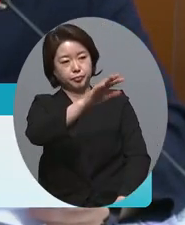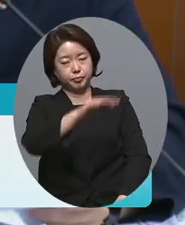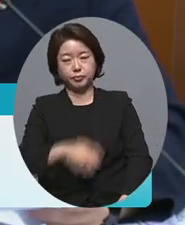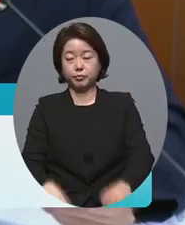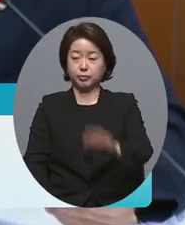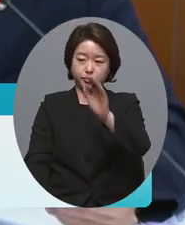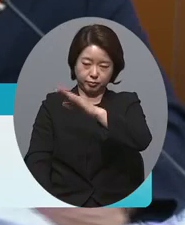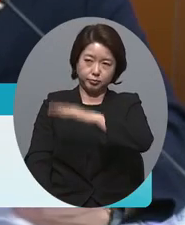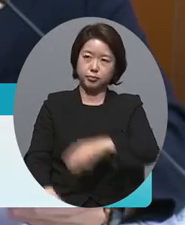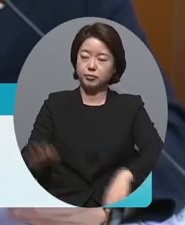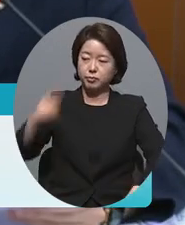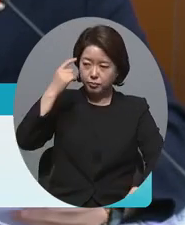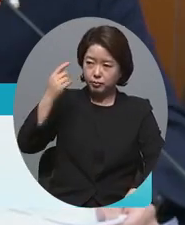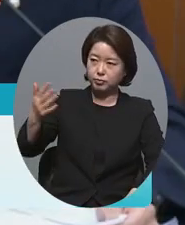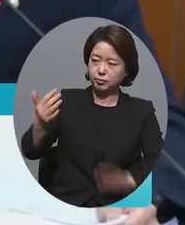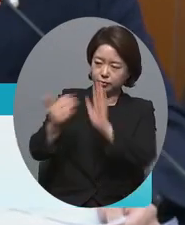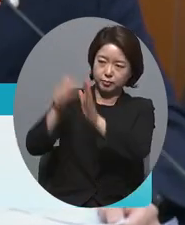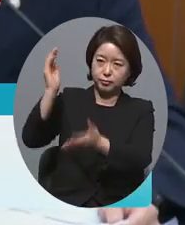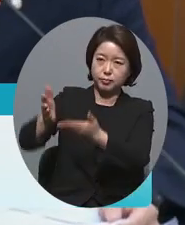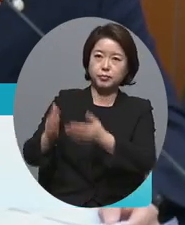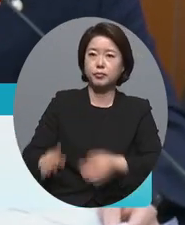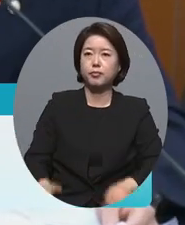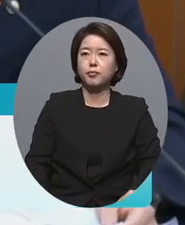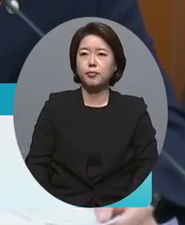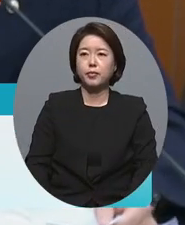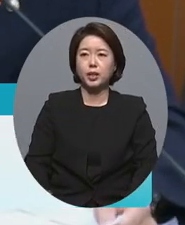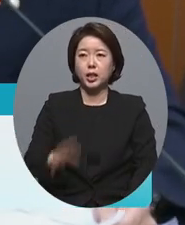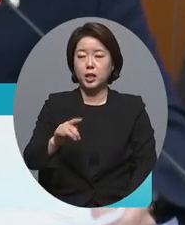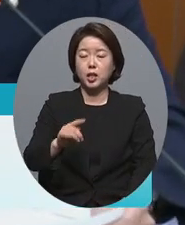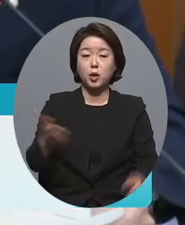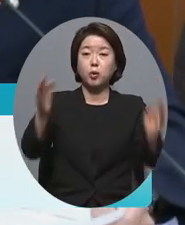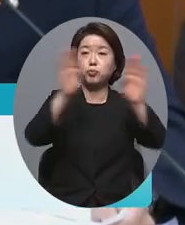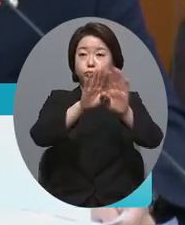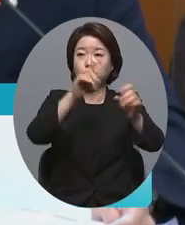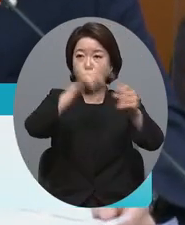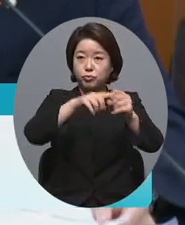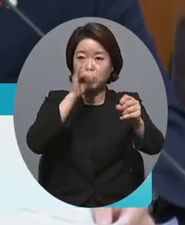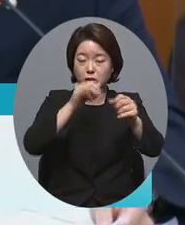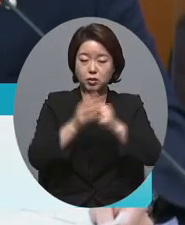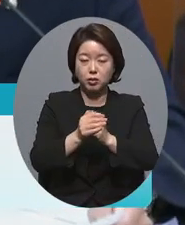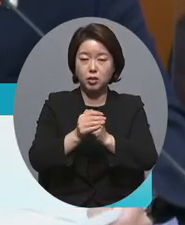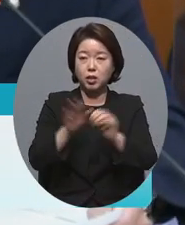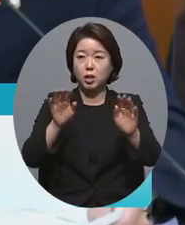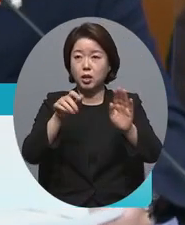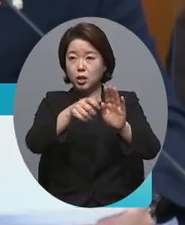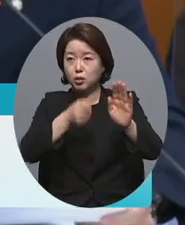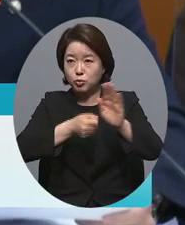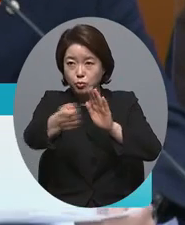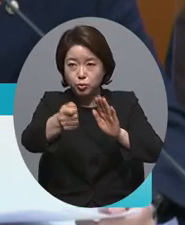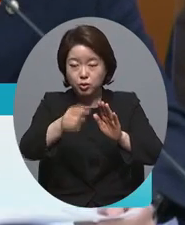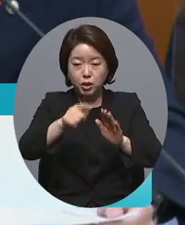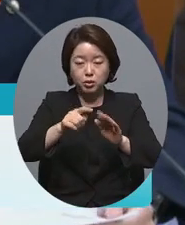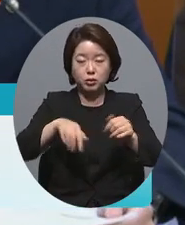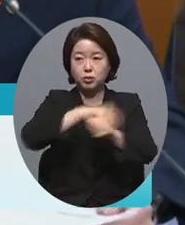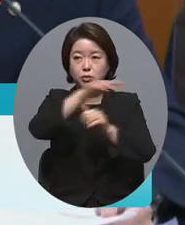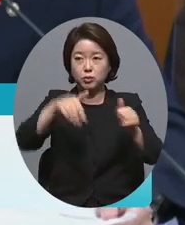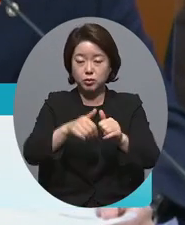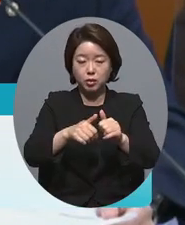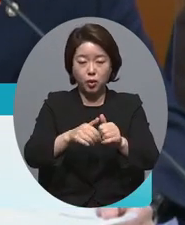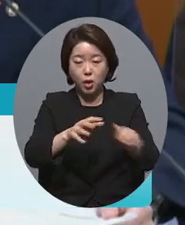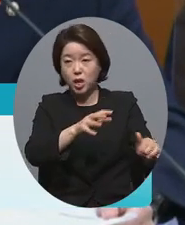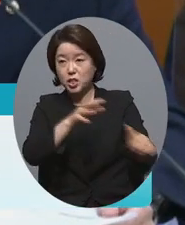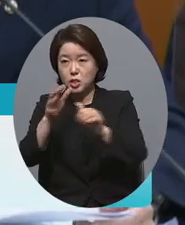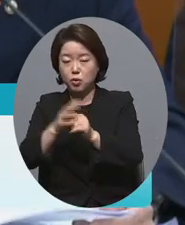겁니다. 장관님 제 질의나 좀 막지 마세요. 문이 분명히 잠겨 있었는데 출입하려고 하는 당직자가 그 들어오는 그 상황을